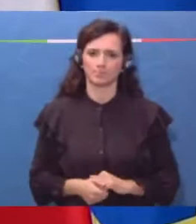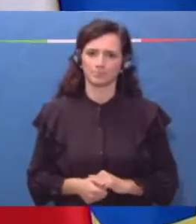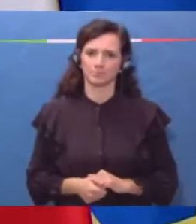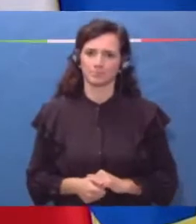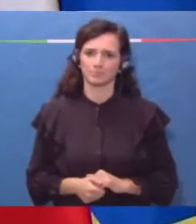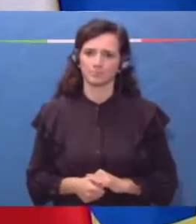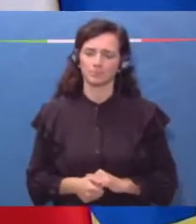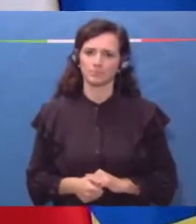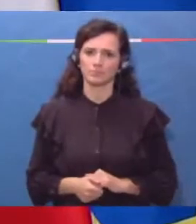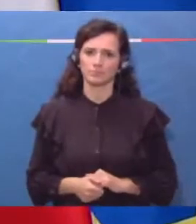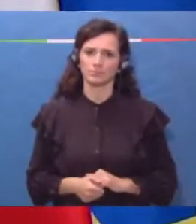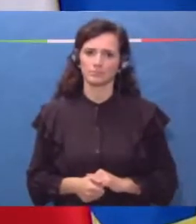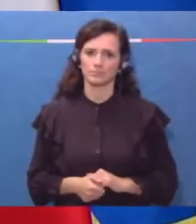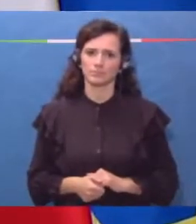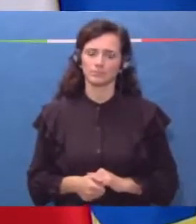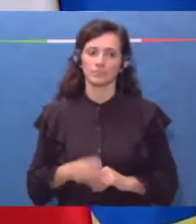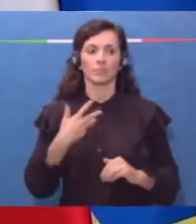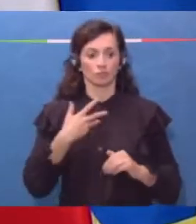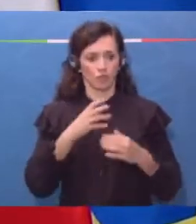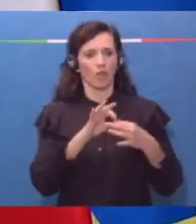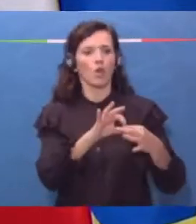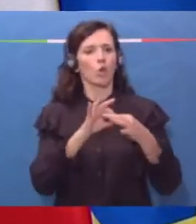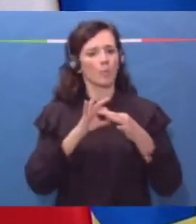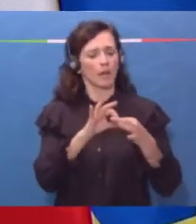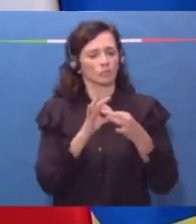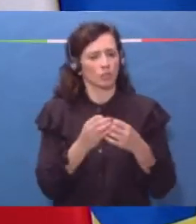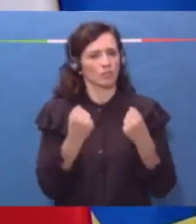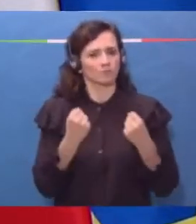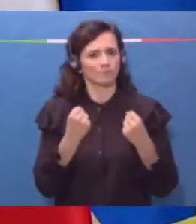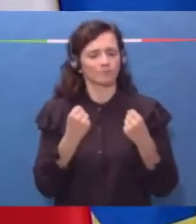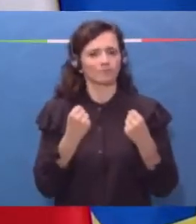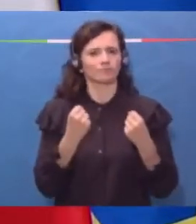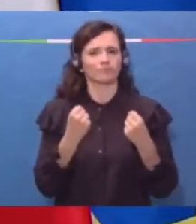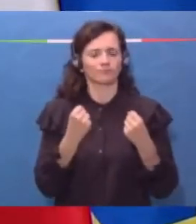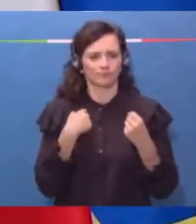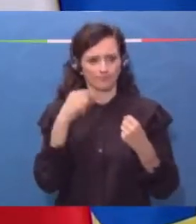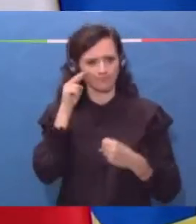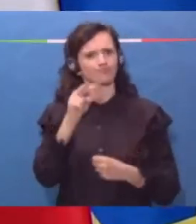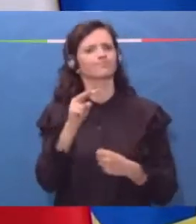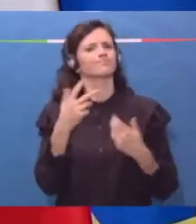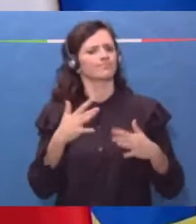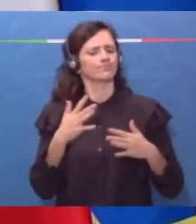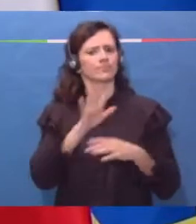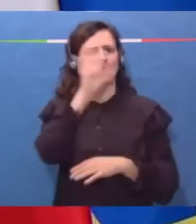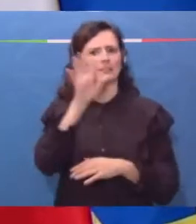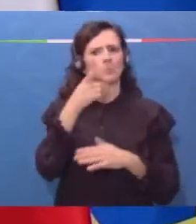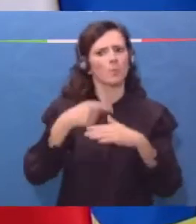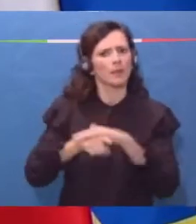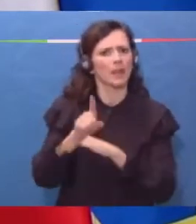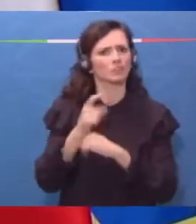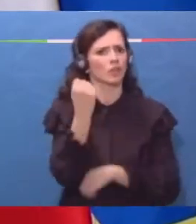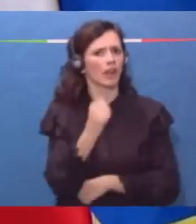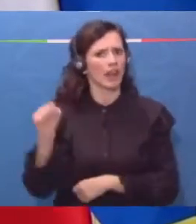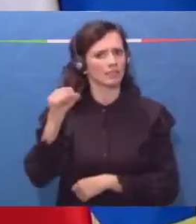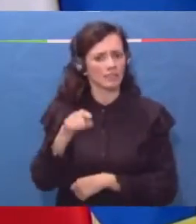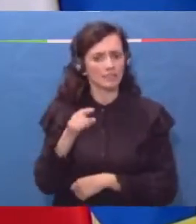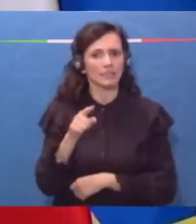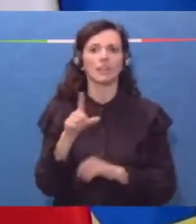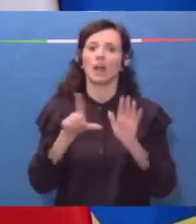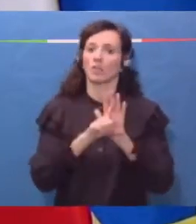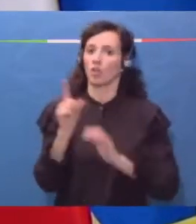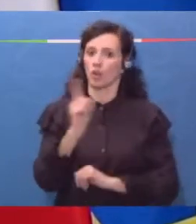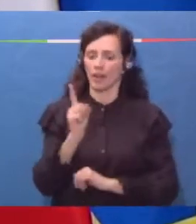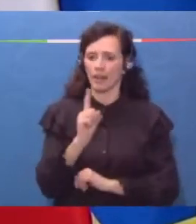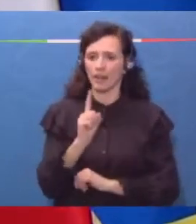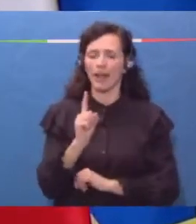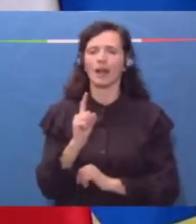Abbiamo preso atto di varie cooperazioni rafforzate in termini di lotta contro le migrazioni clandestine illegali, per